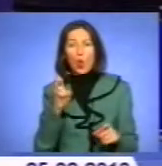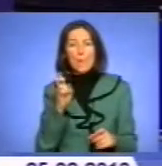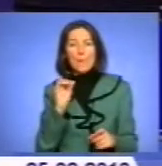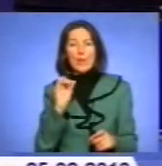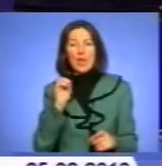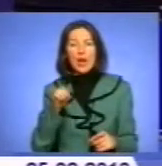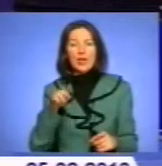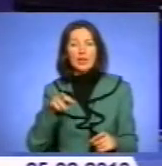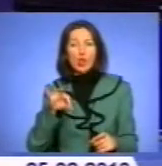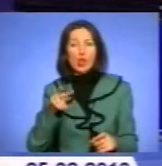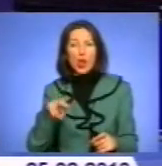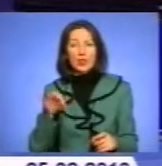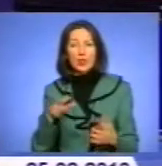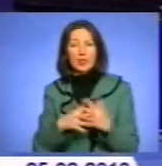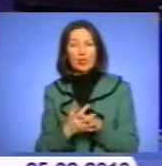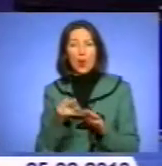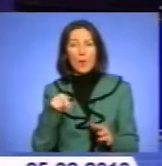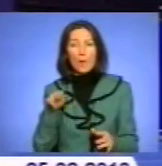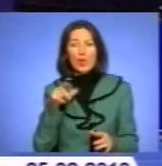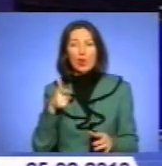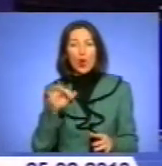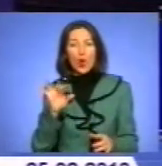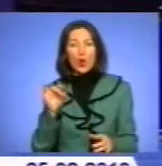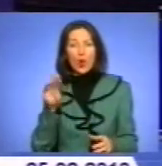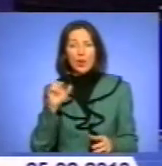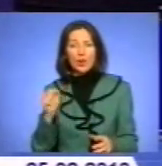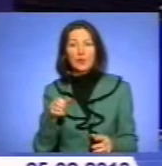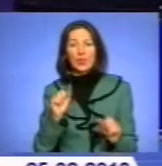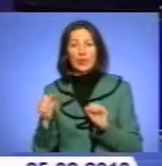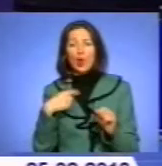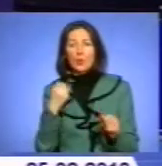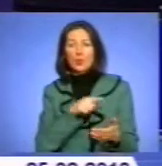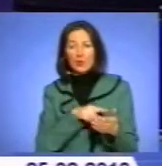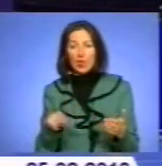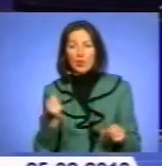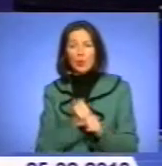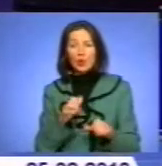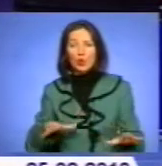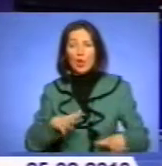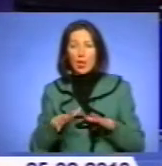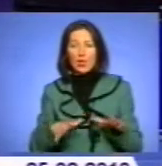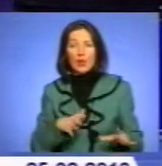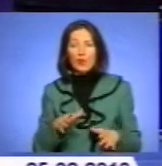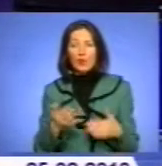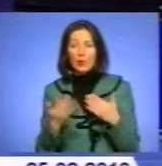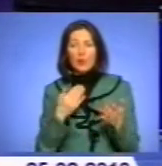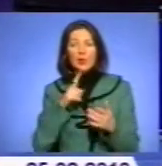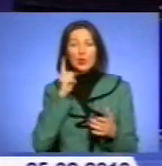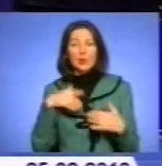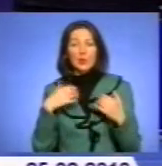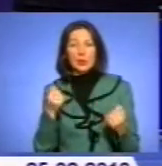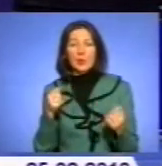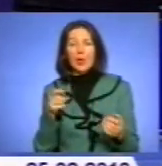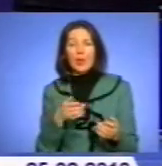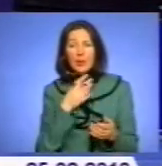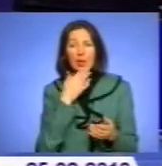району. Керівник області відзначив роботу тренерів, поспілкувався з юними спортсменами, окреслив перспективи розвитку біатлону